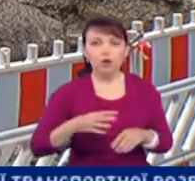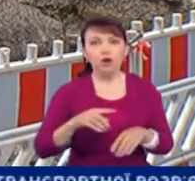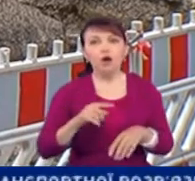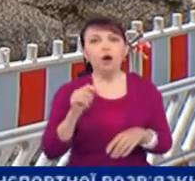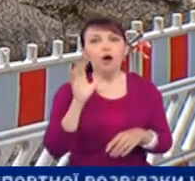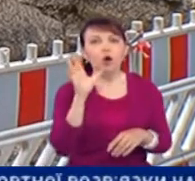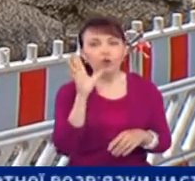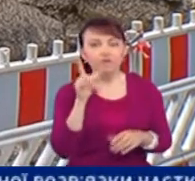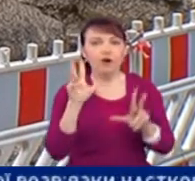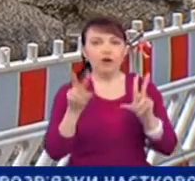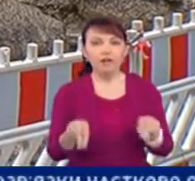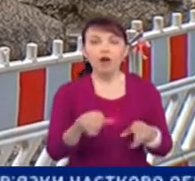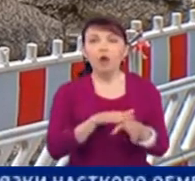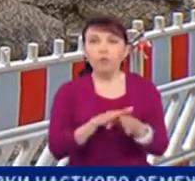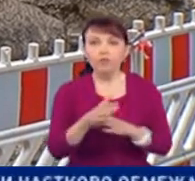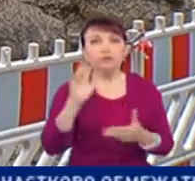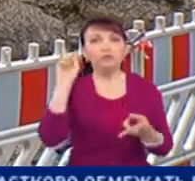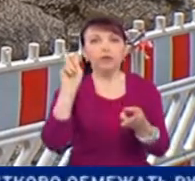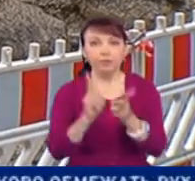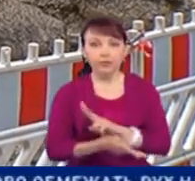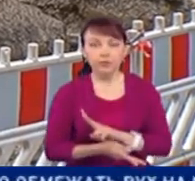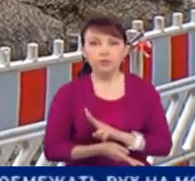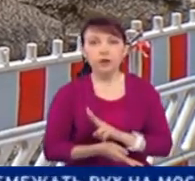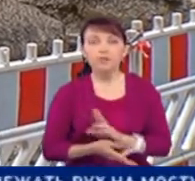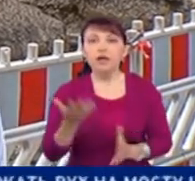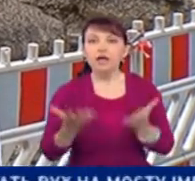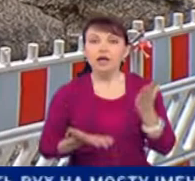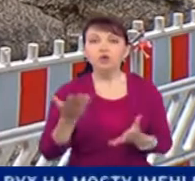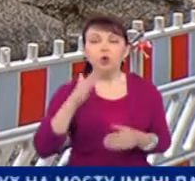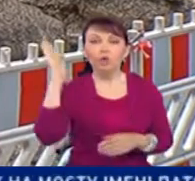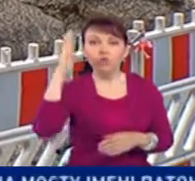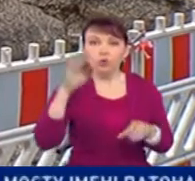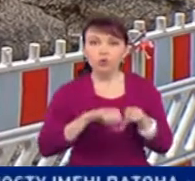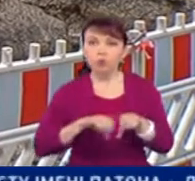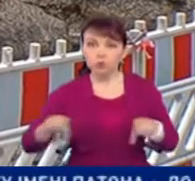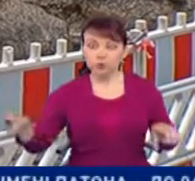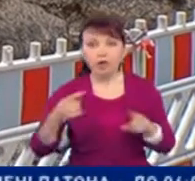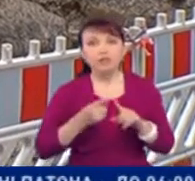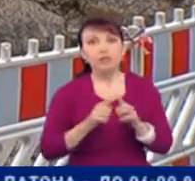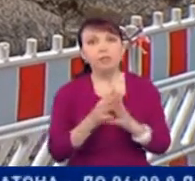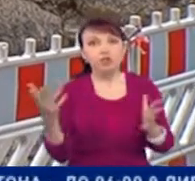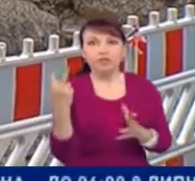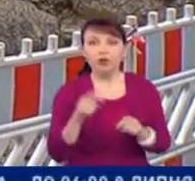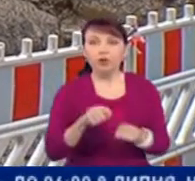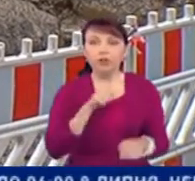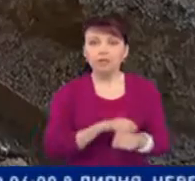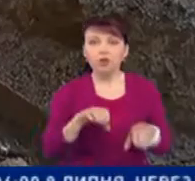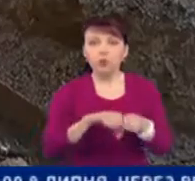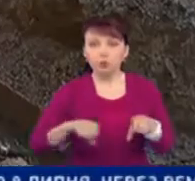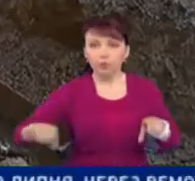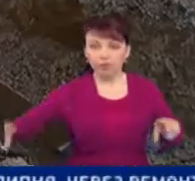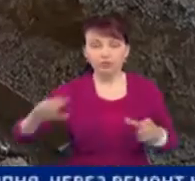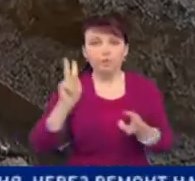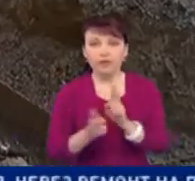гарантія. Повністю вони замінюються. Якщо в водотрубному вимірі, це більше 2 кілометрів трубопроводу міняється.